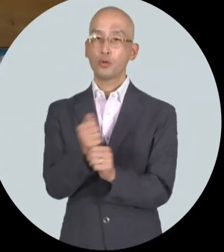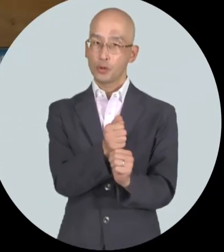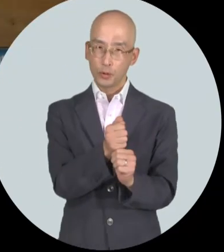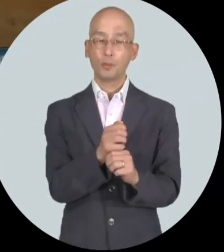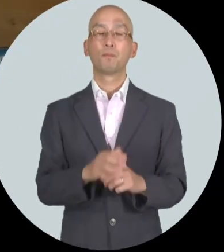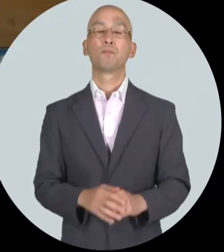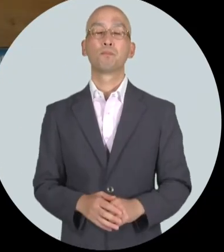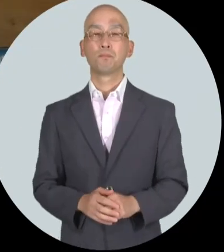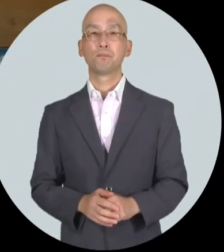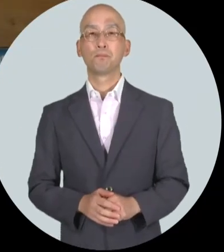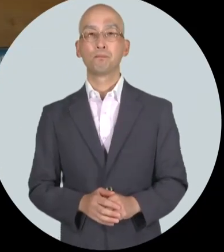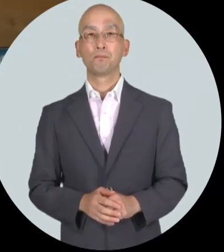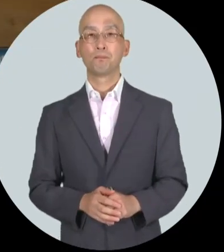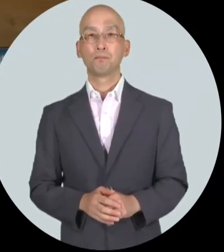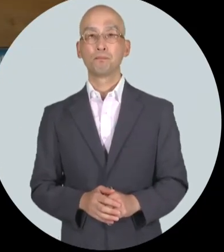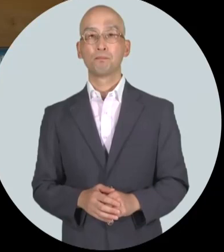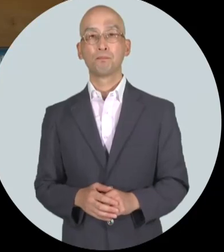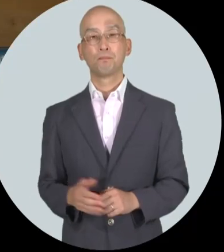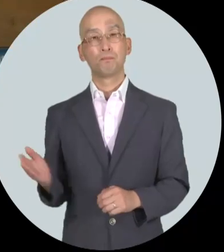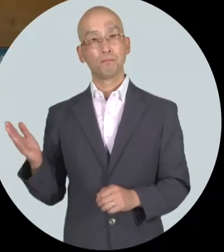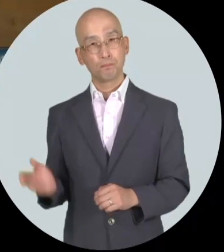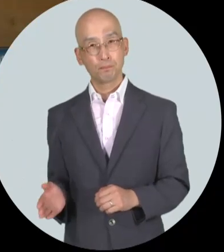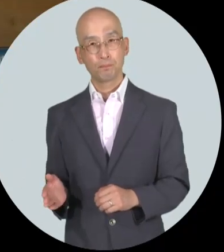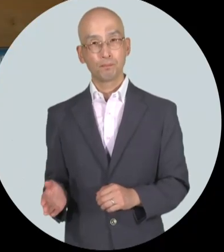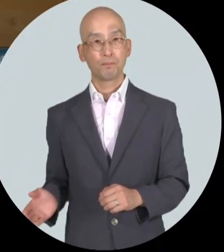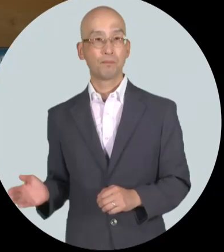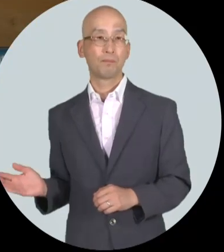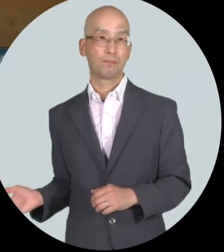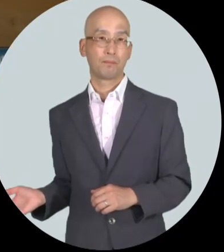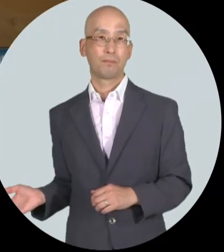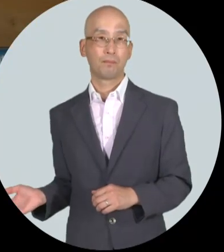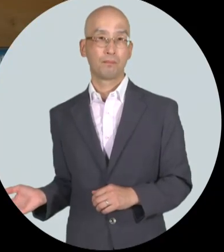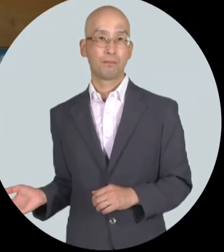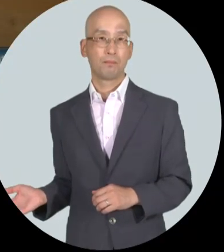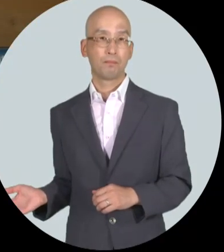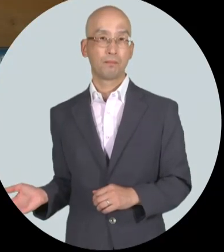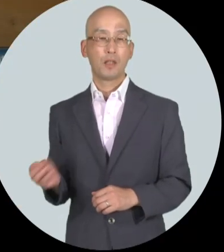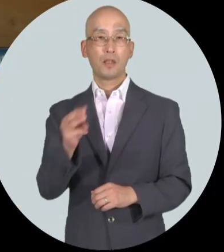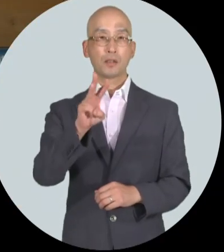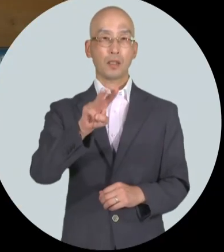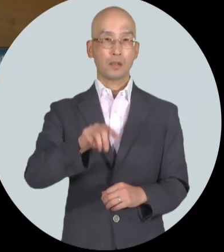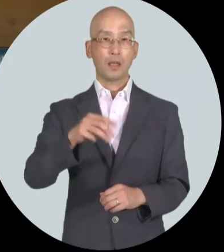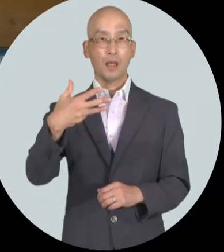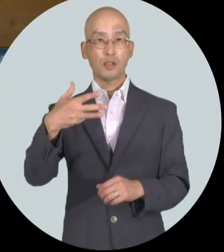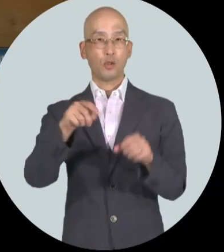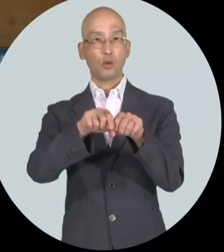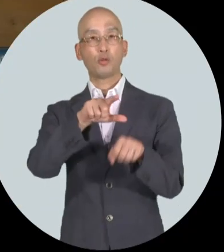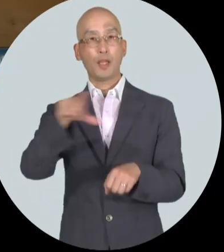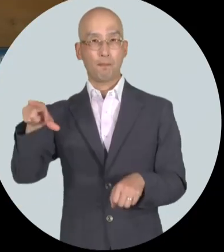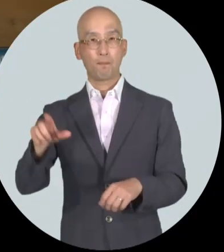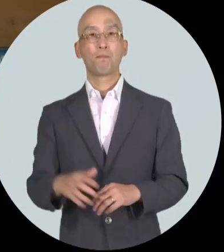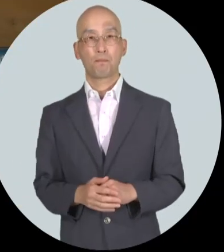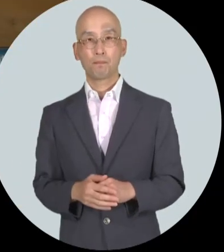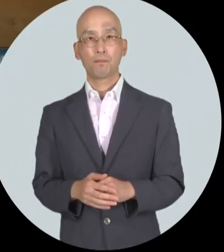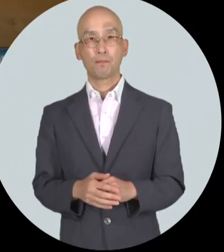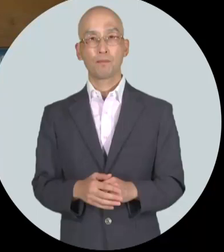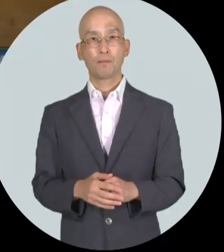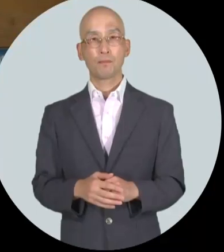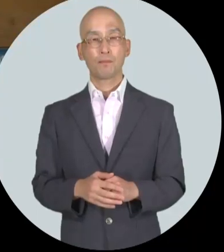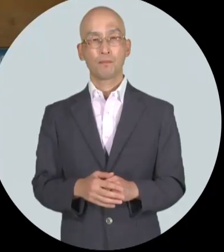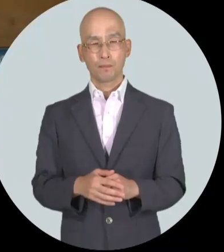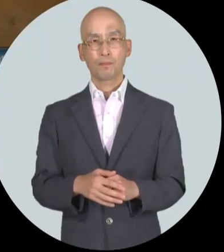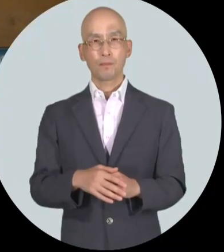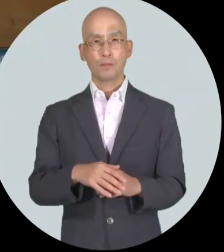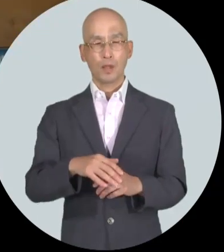旧、それから真ん中災害関連緊急地産事業費 3.8 億円規模ということで、被災した荒